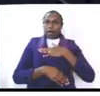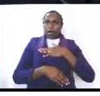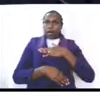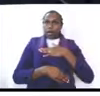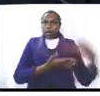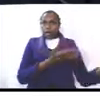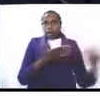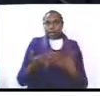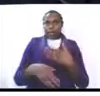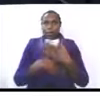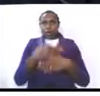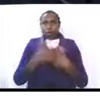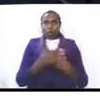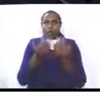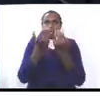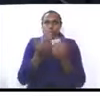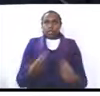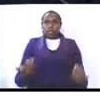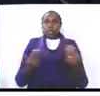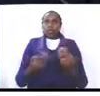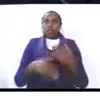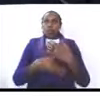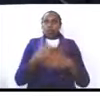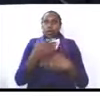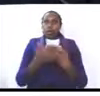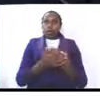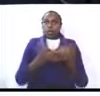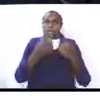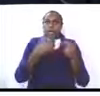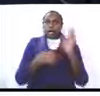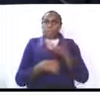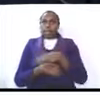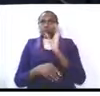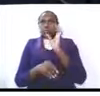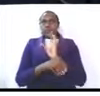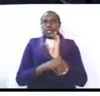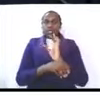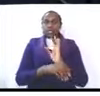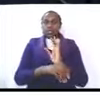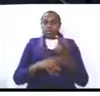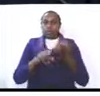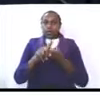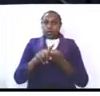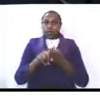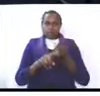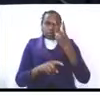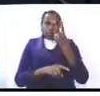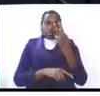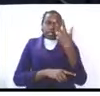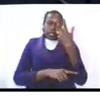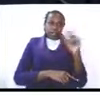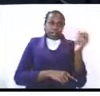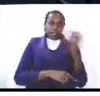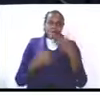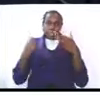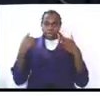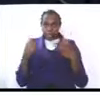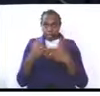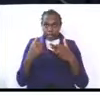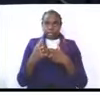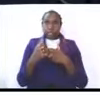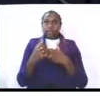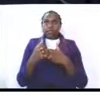amewaalika wana wa Sunday School kurudi makanisani kuanzia tarehe 23